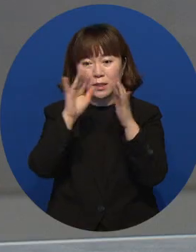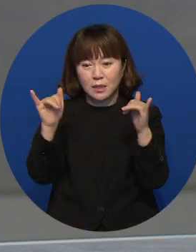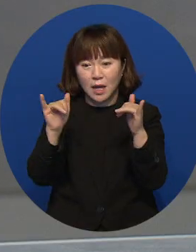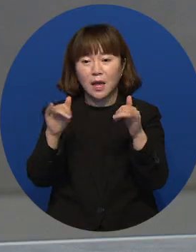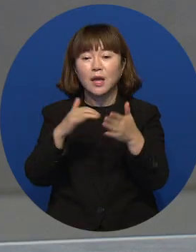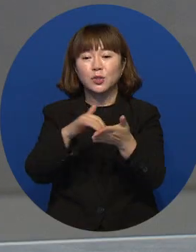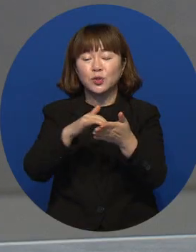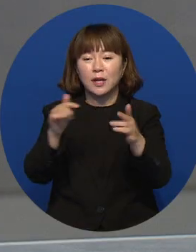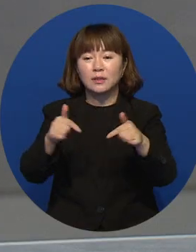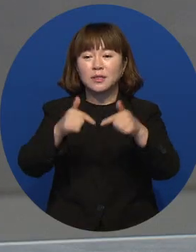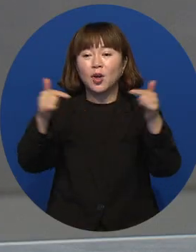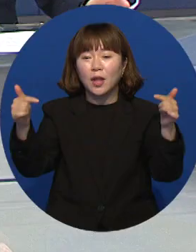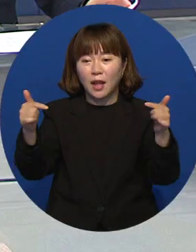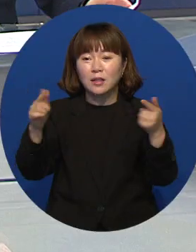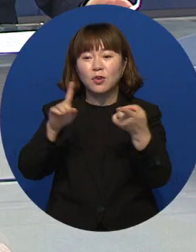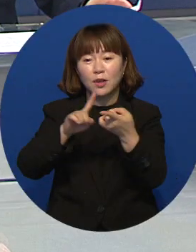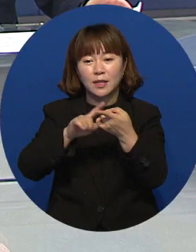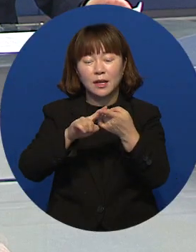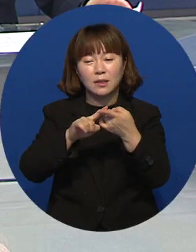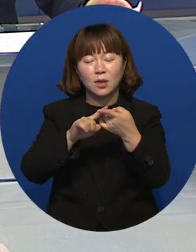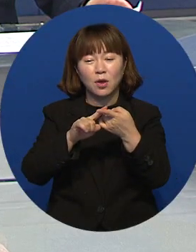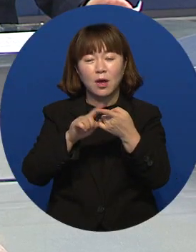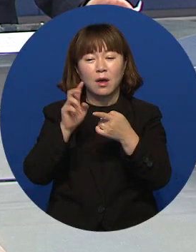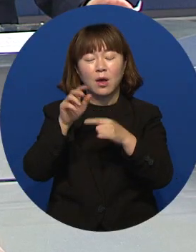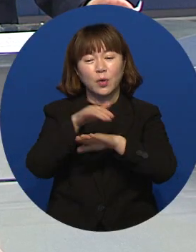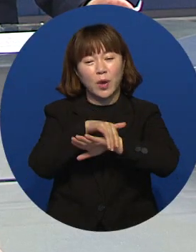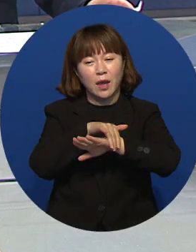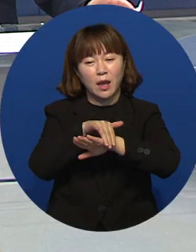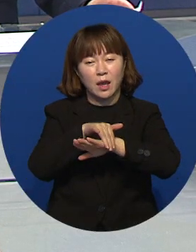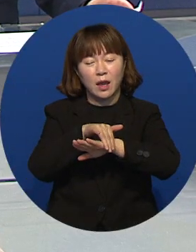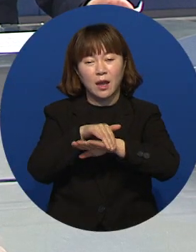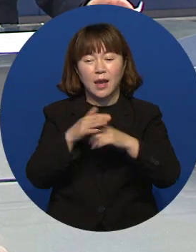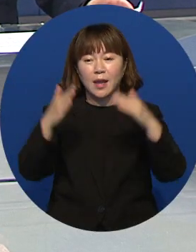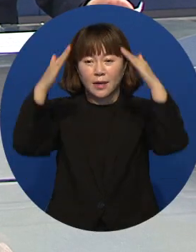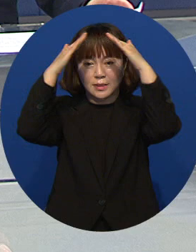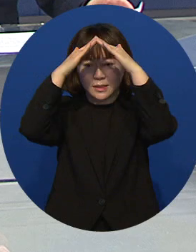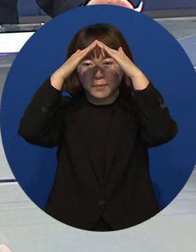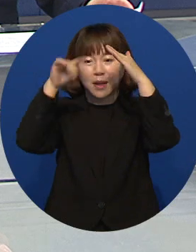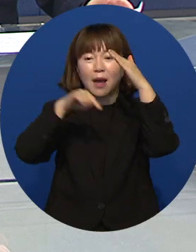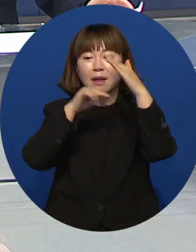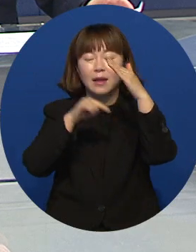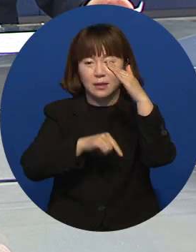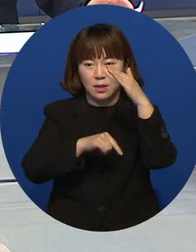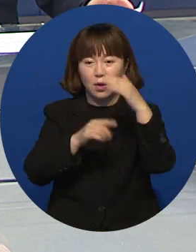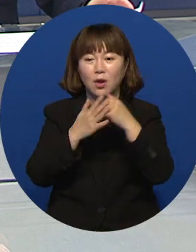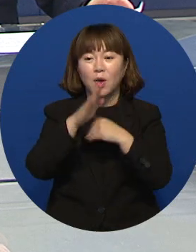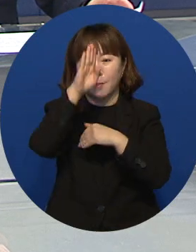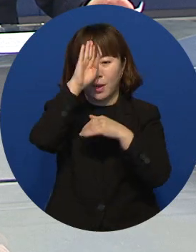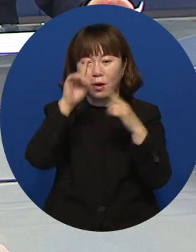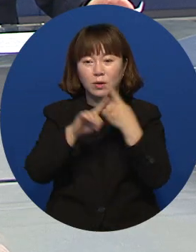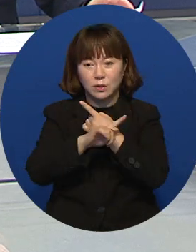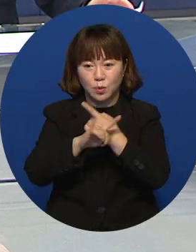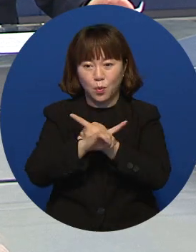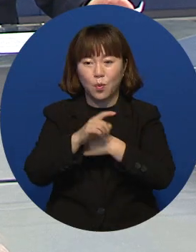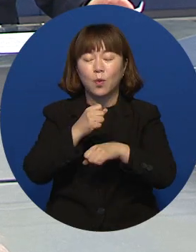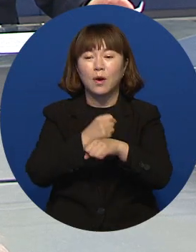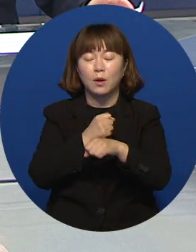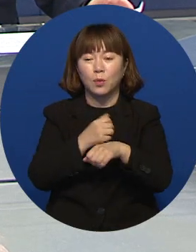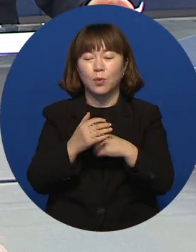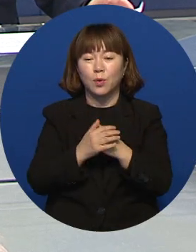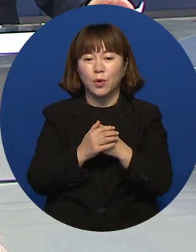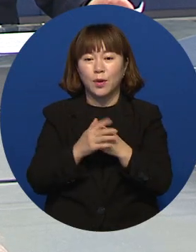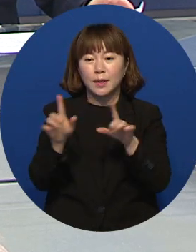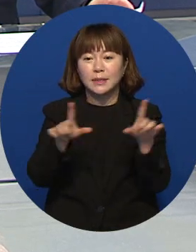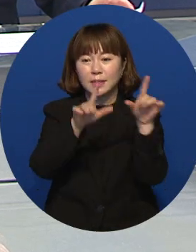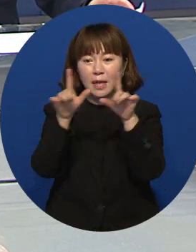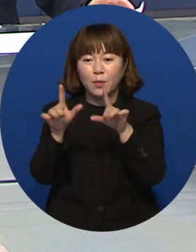가지고 그 채택 치료 그러니까 이제 뭐 원격 모니터링 가 이렇게 해서 재택 치료하고 그래서 생활 7의 센터는 좀